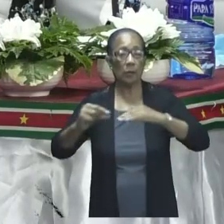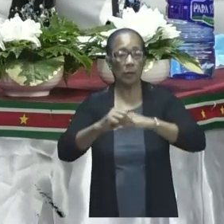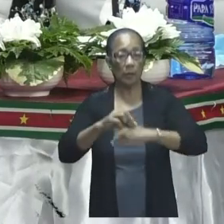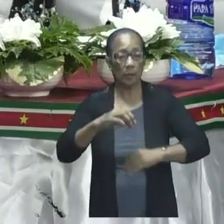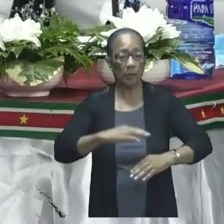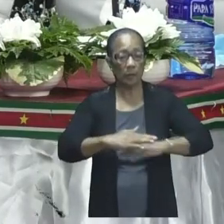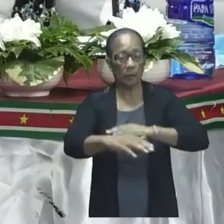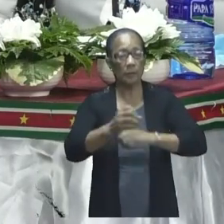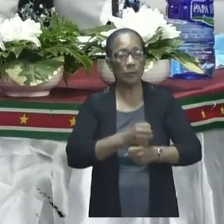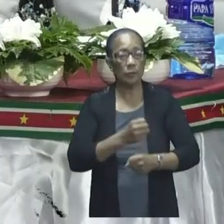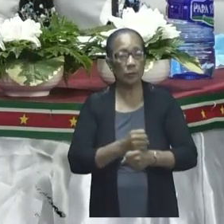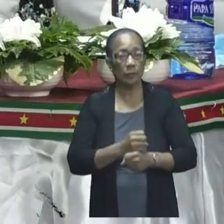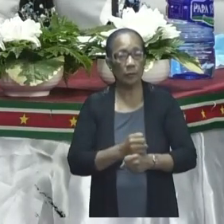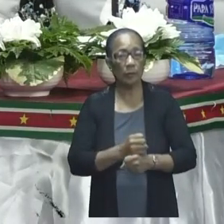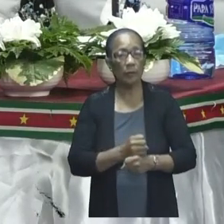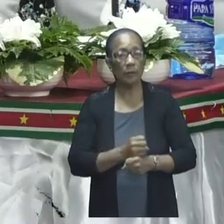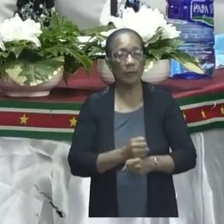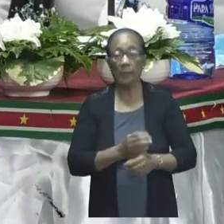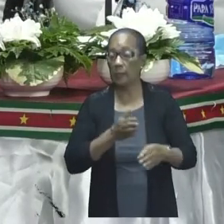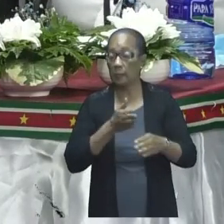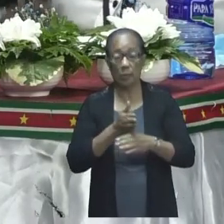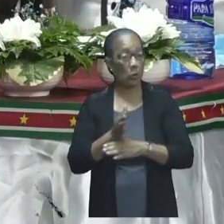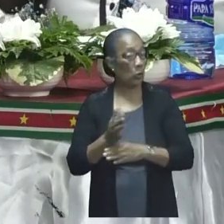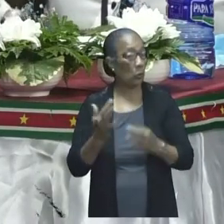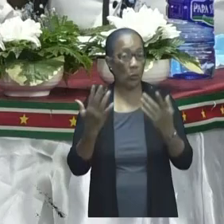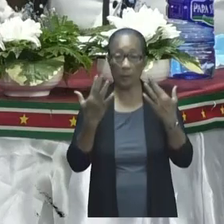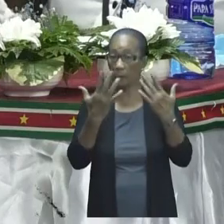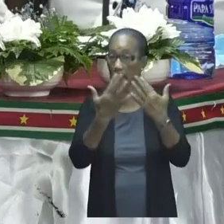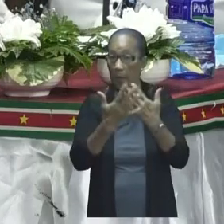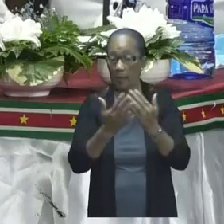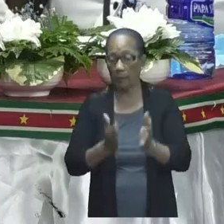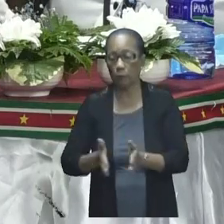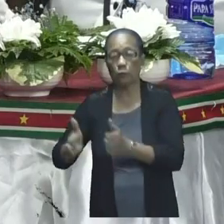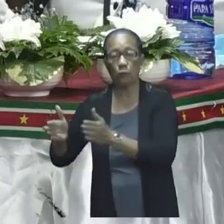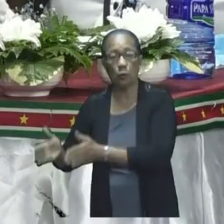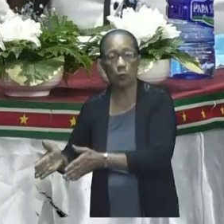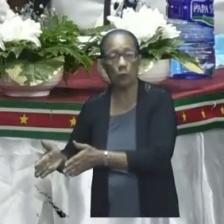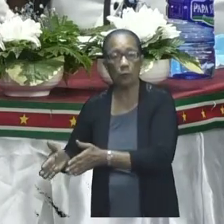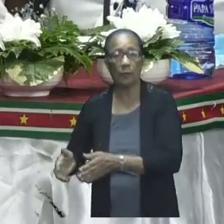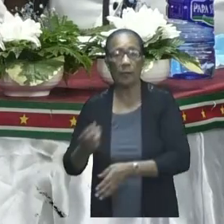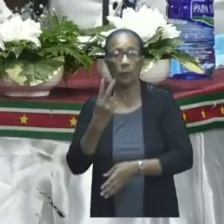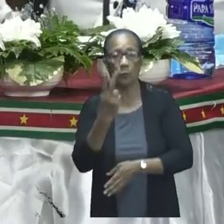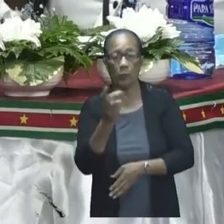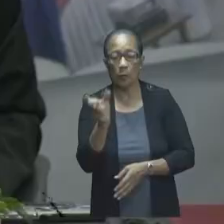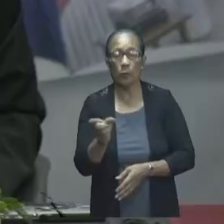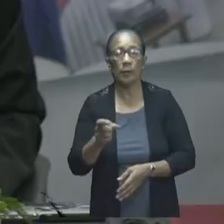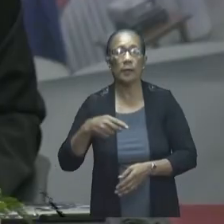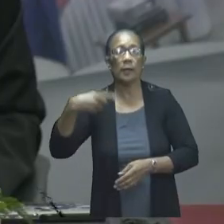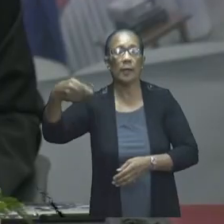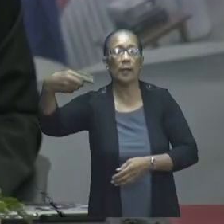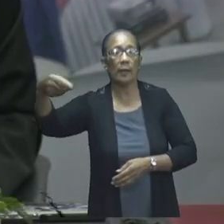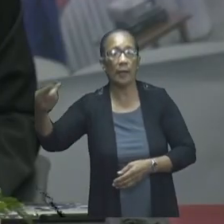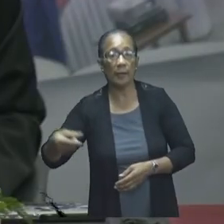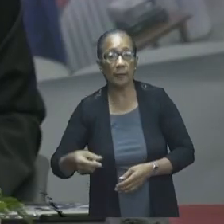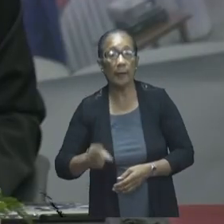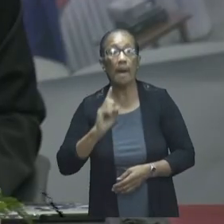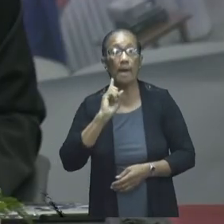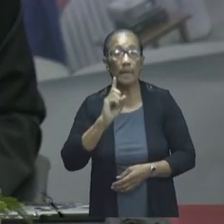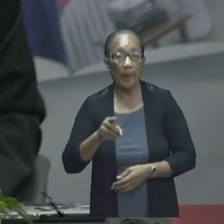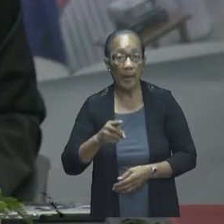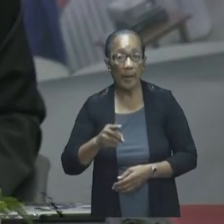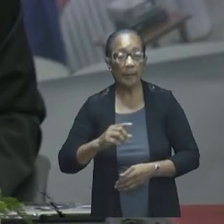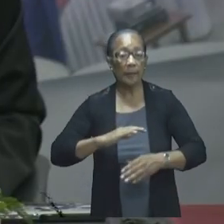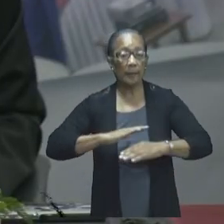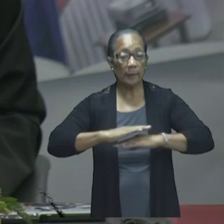virtuele comfort sm plein moet hier is niet doorgegaan die is verschoven naar twee weken verder maar de agro-industrie conf